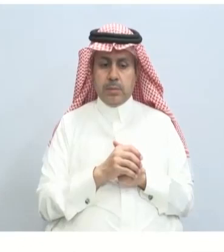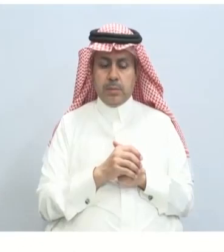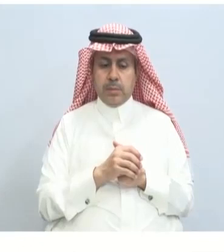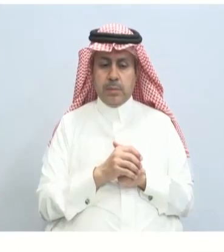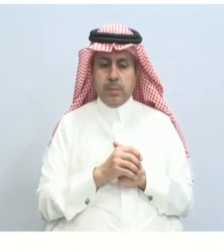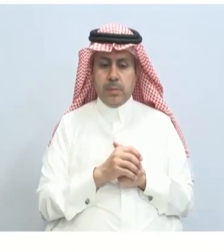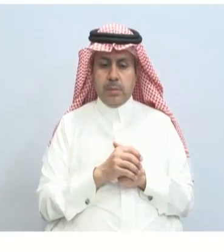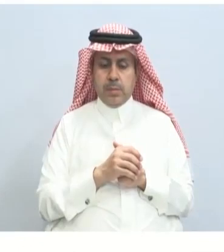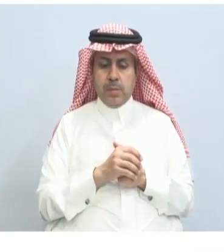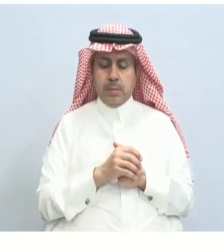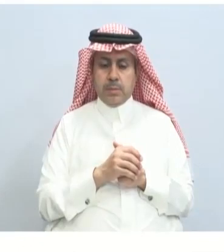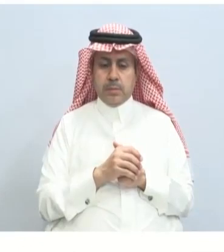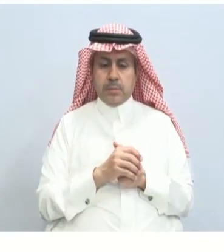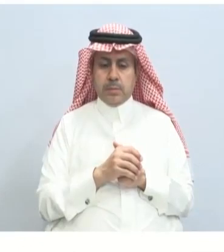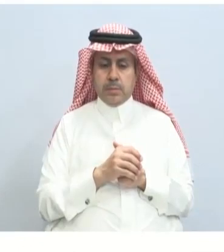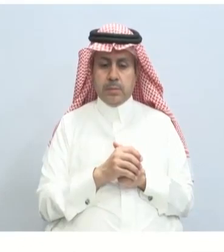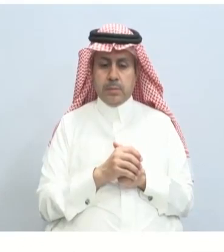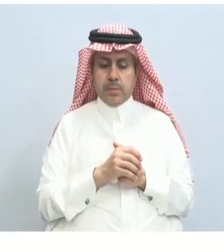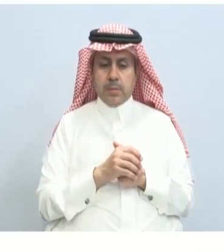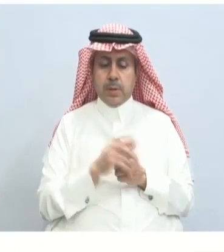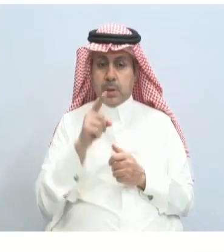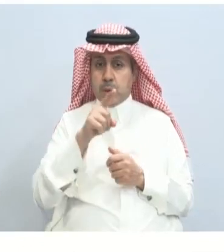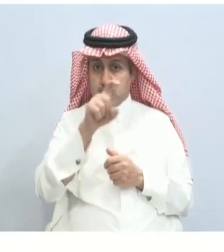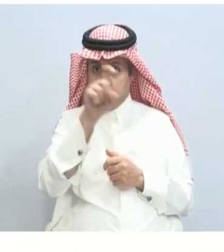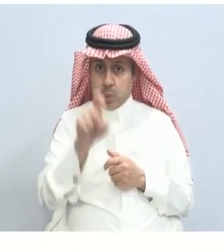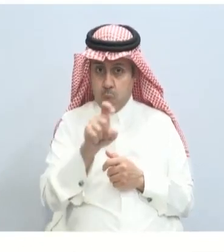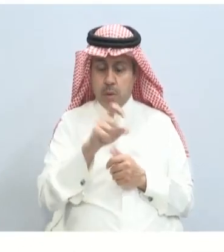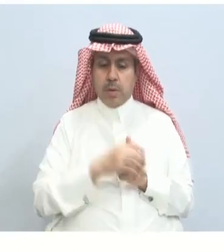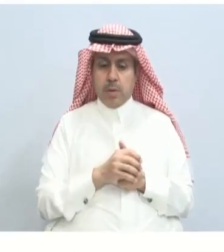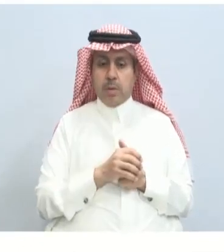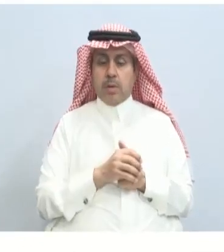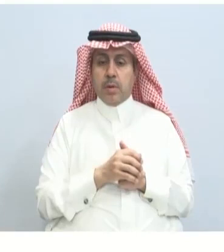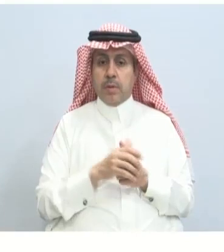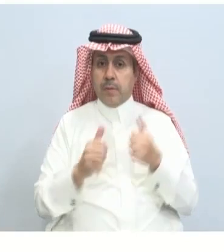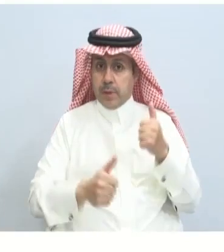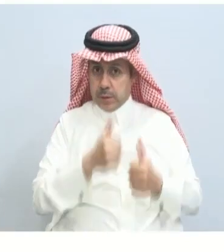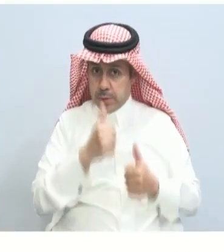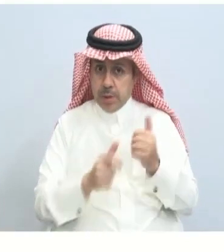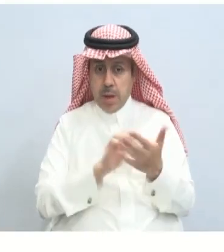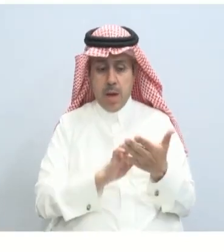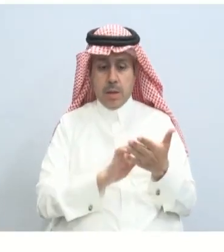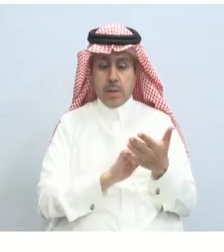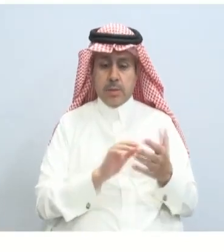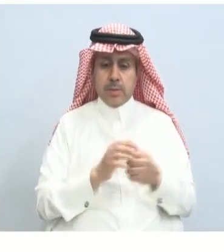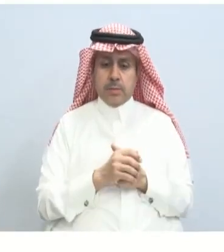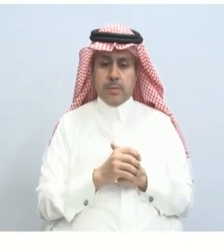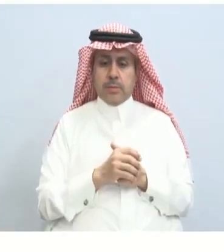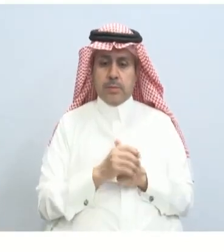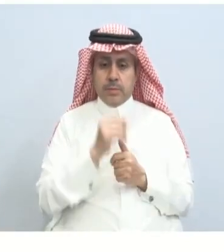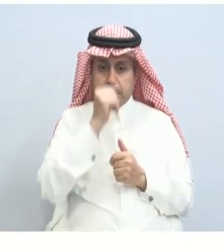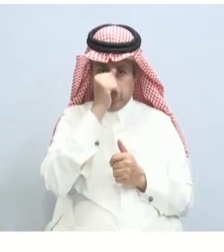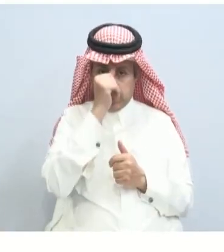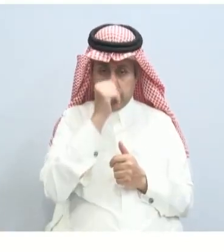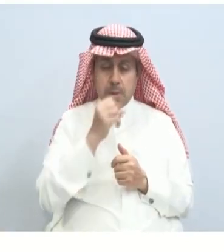الاله الحاسبه ما راح تقصر معانا ولكن لو جانا سؤال زي هذا في الاختبار التحصيلي طبعا لا توجد لدينا الات حاسبه